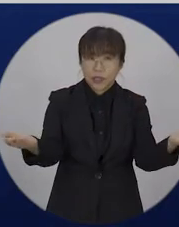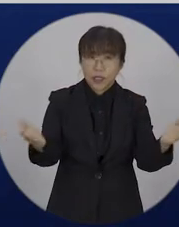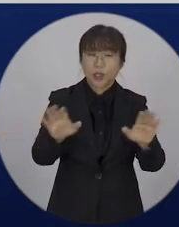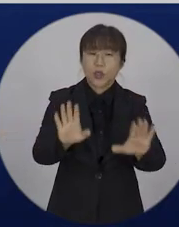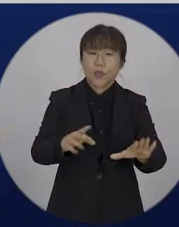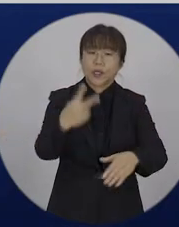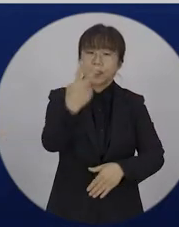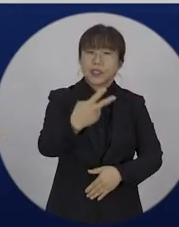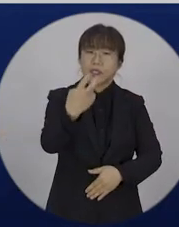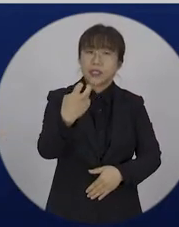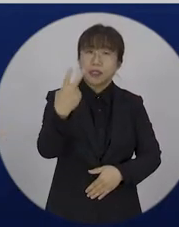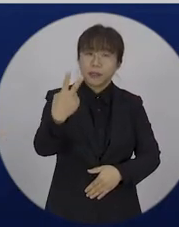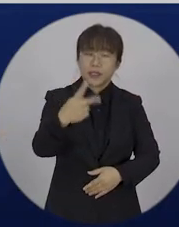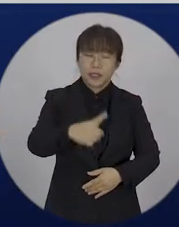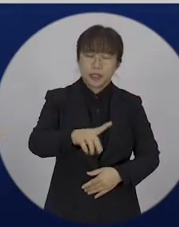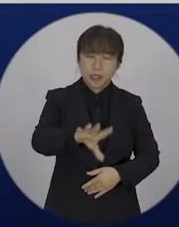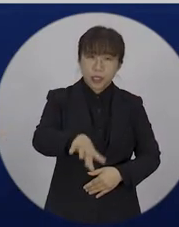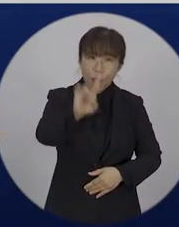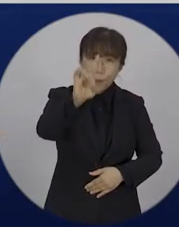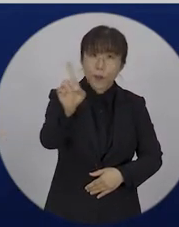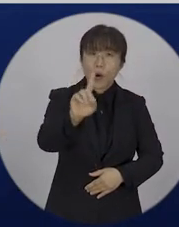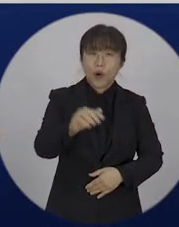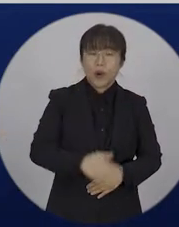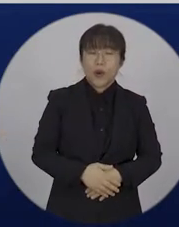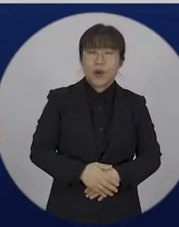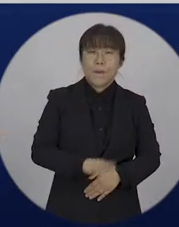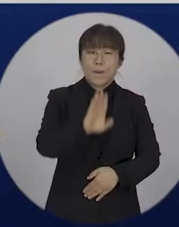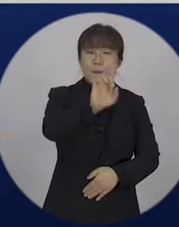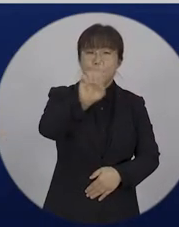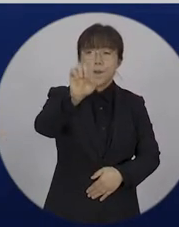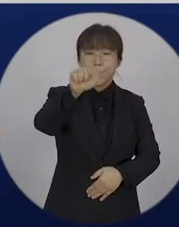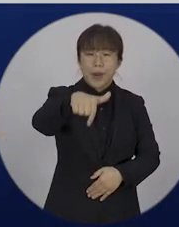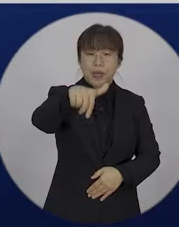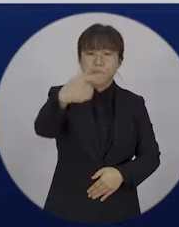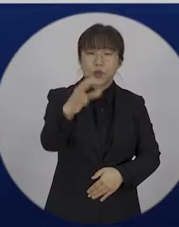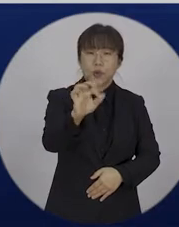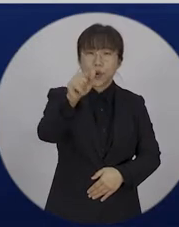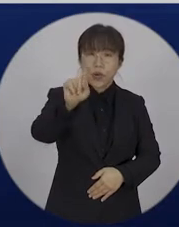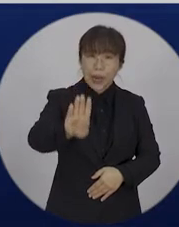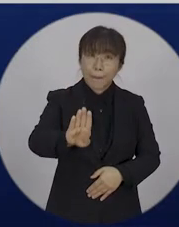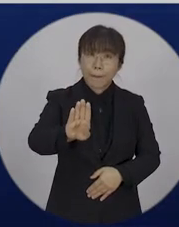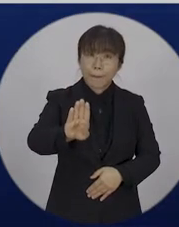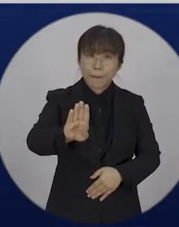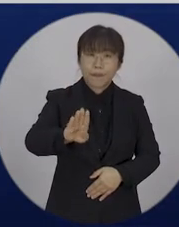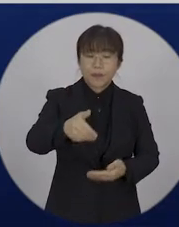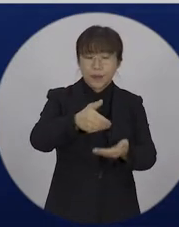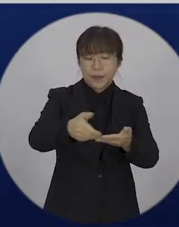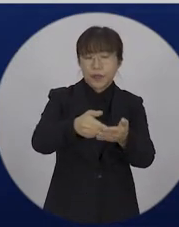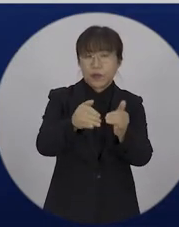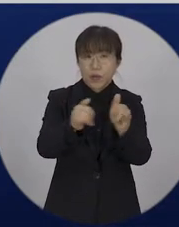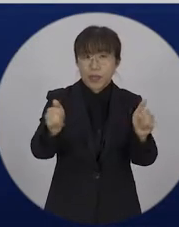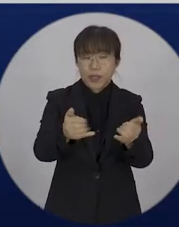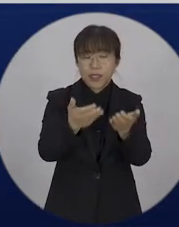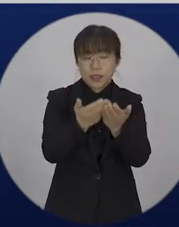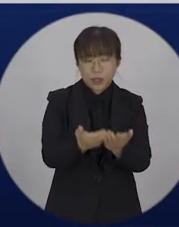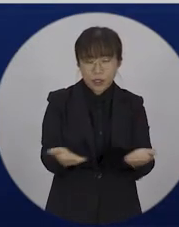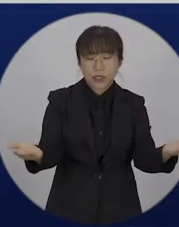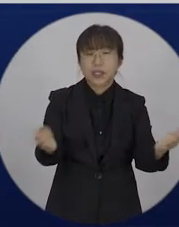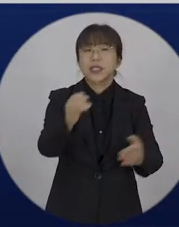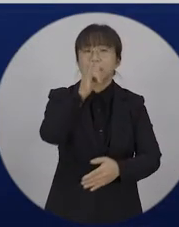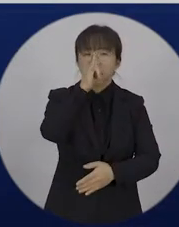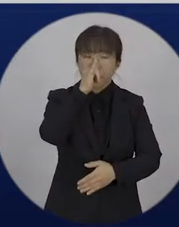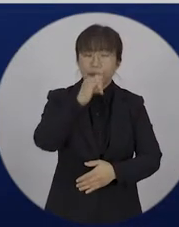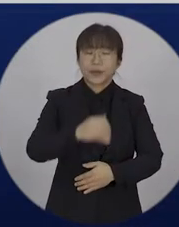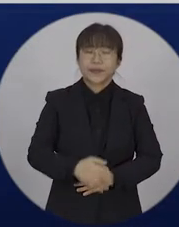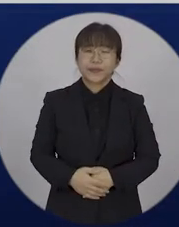첫 번째 전시로 박종갑 작가의 회류전이 오는 3월 1일까지 겸재정선미술관 1층 제1, 2